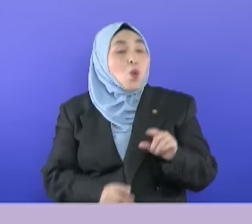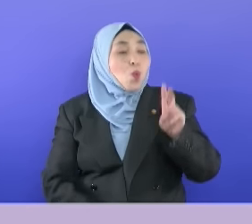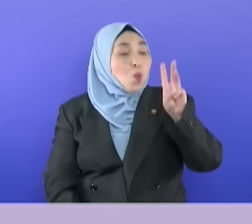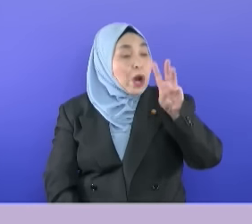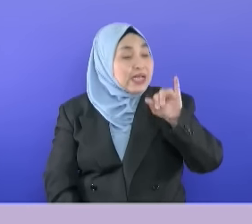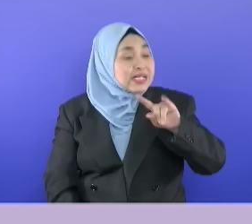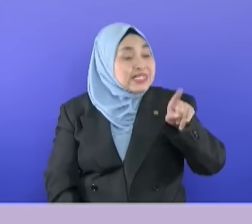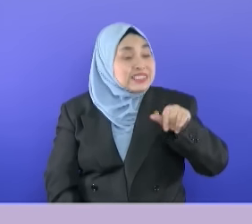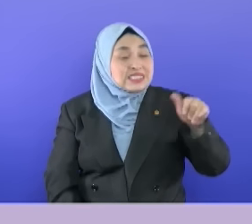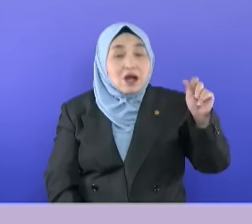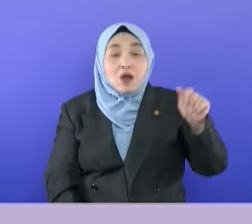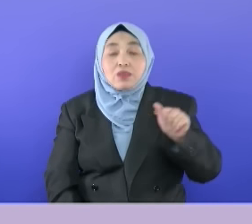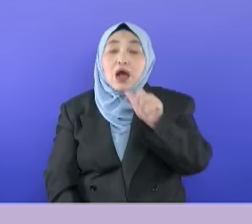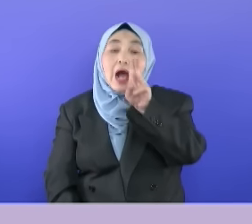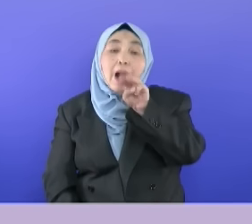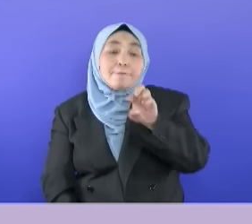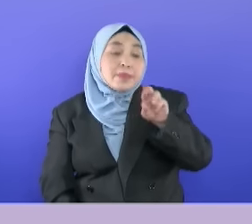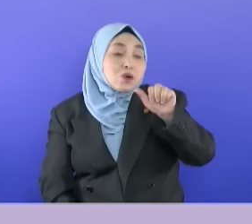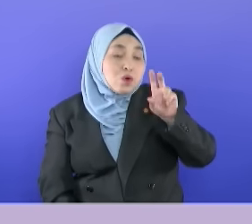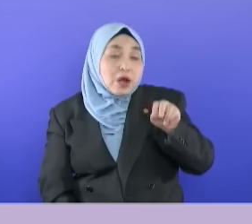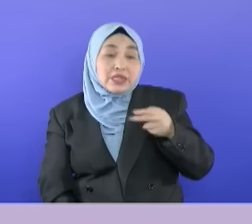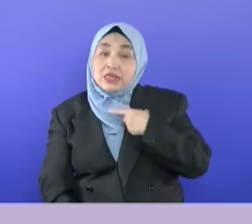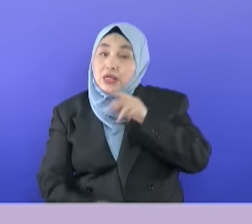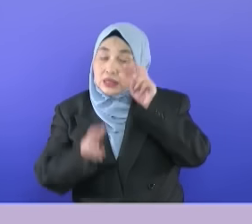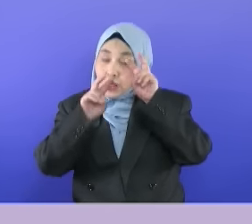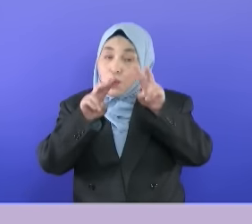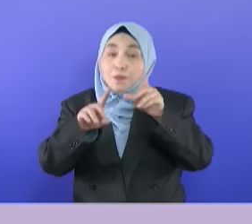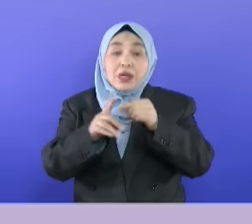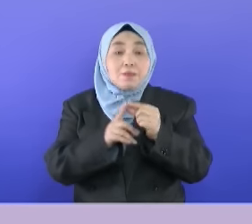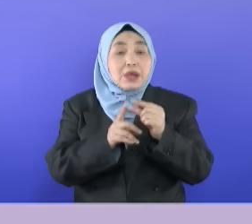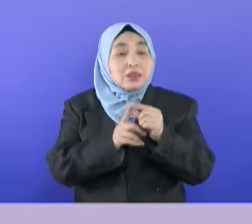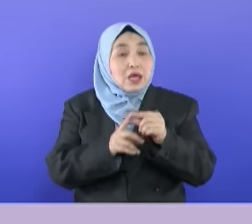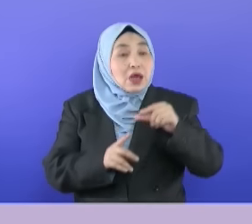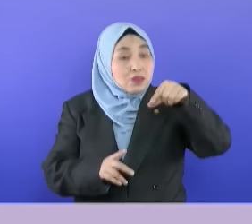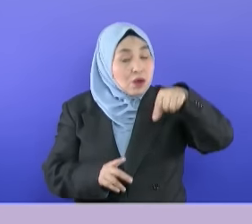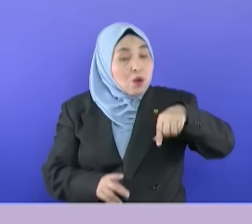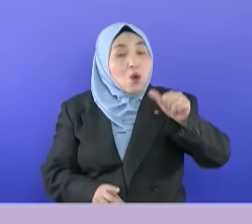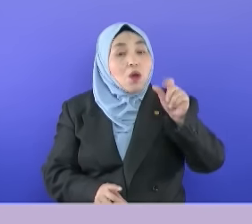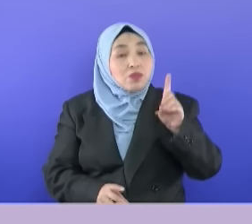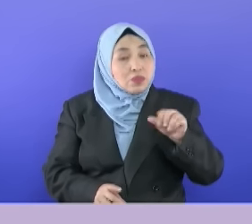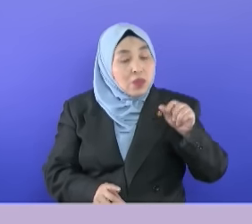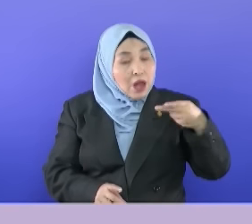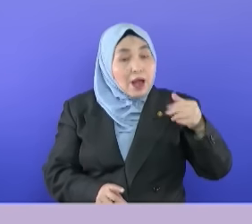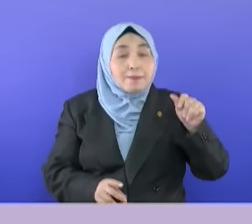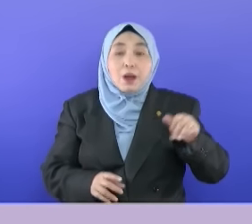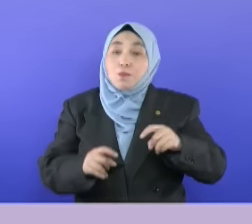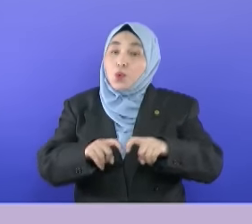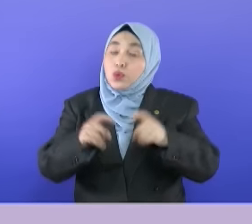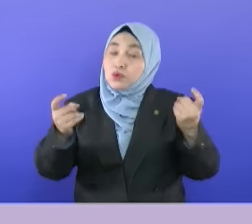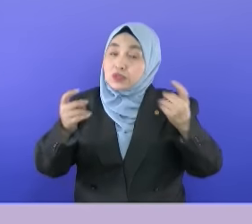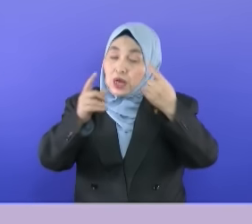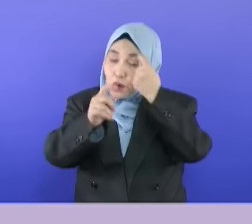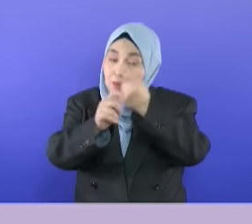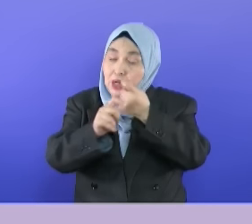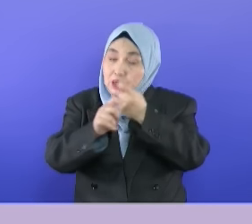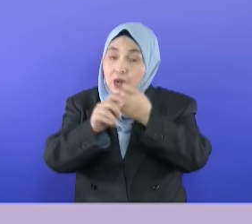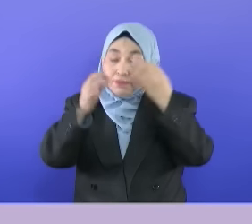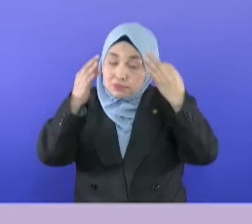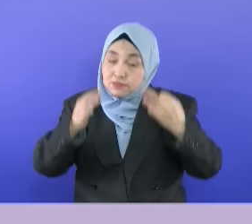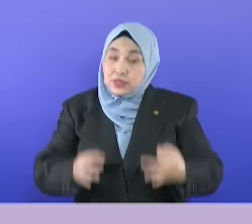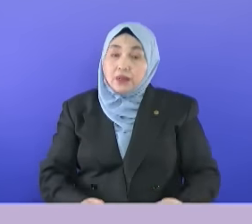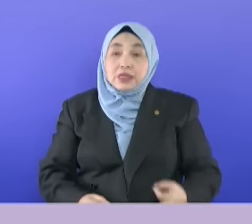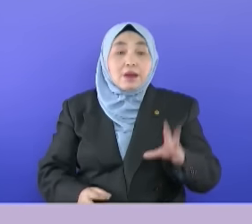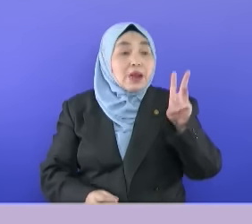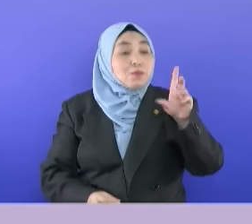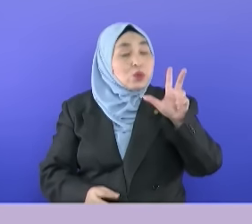Qadar amron ya kita perhatikan pada perkataan Qada itu Qadar memutuskan menentukan 63 kali